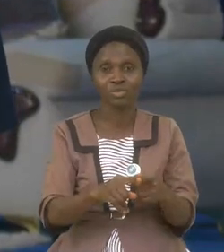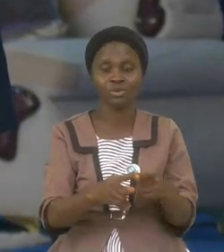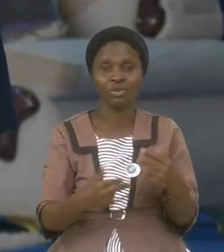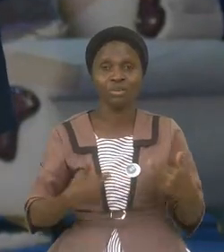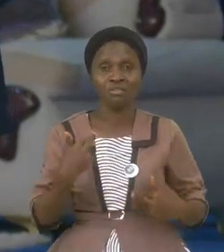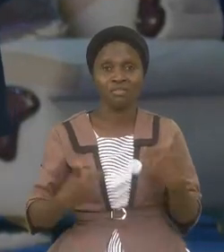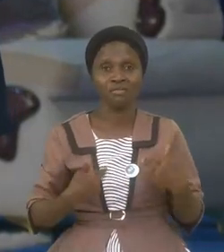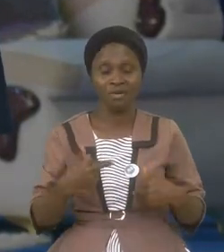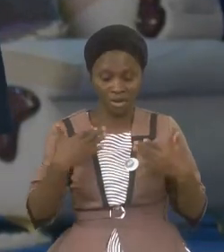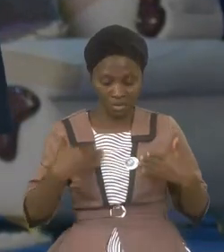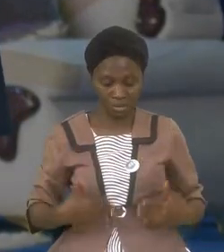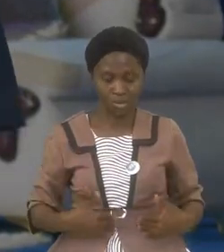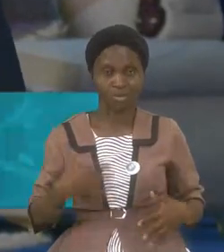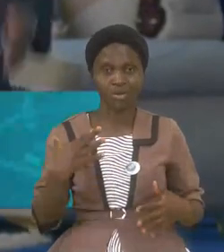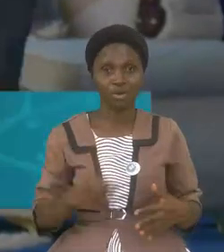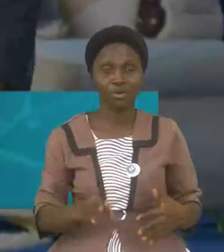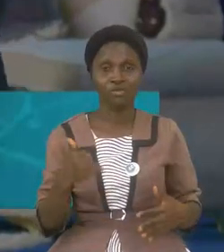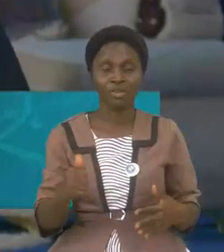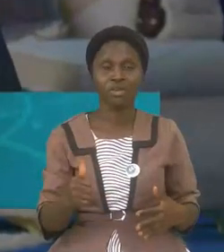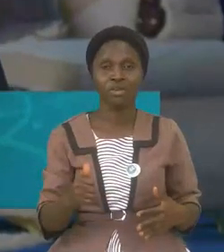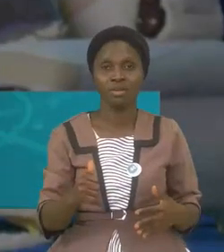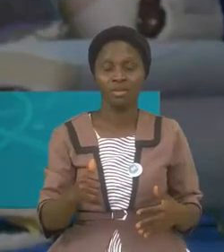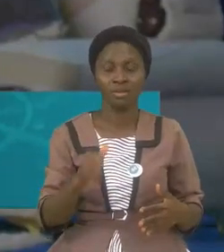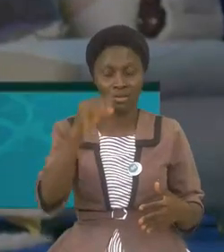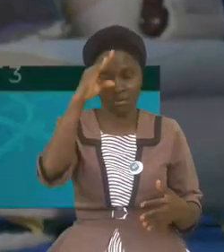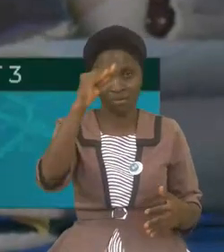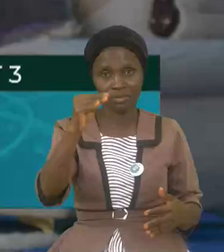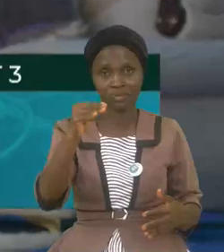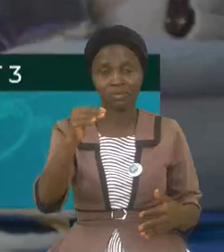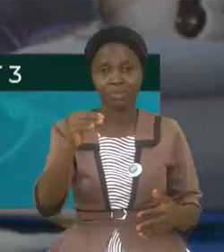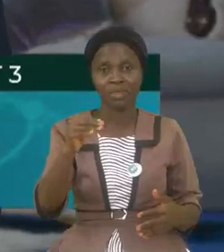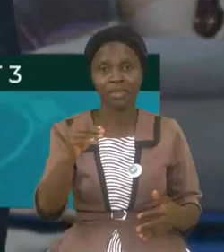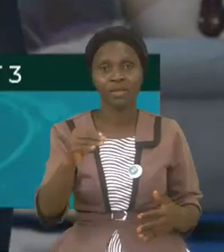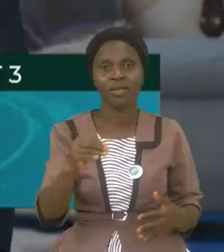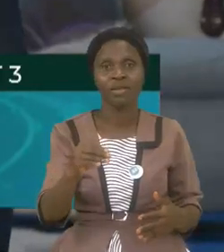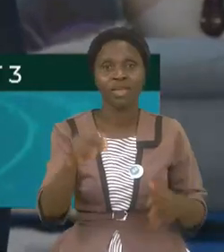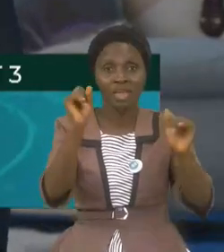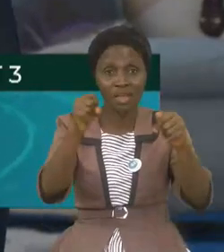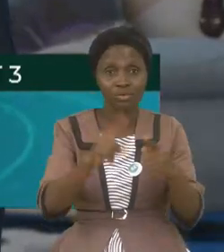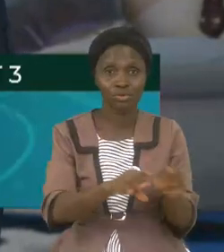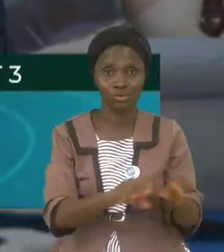qu'il va ôter le fardeau d'un homme de 100 ans et d'une femme